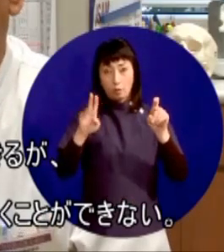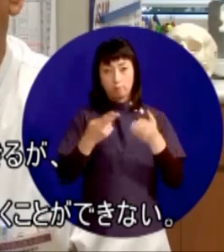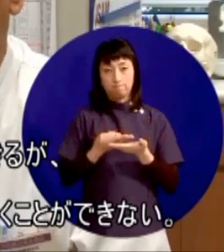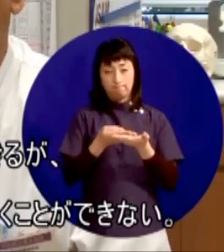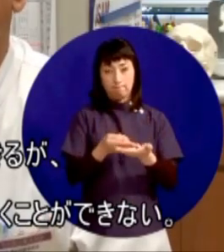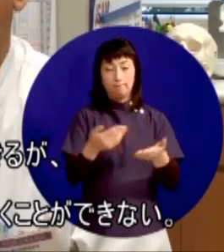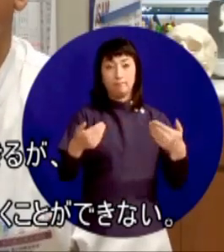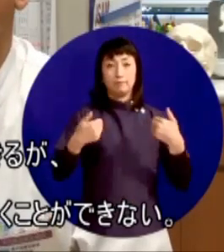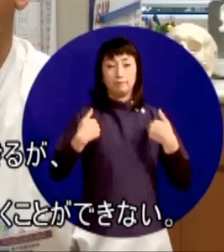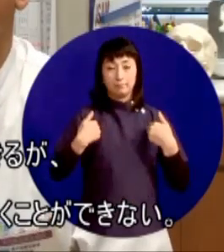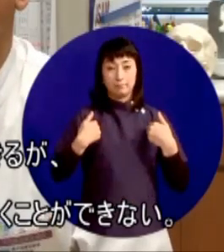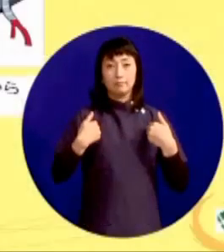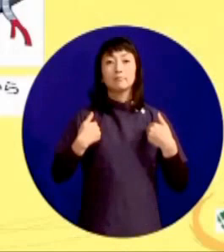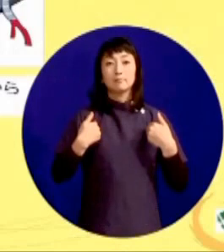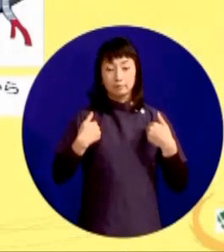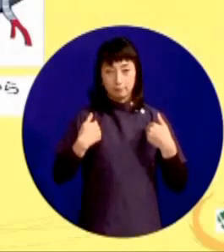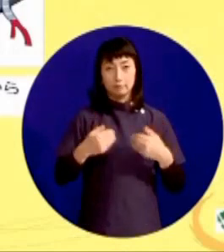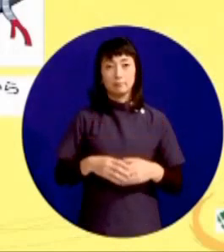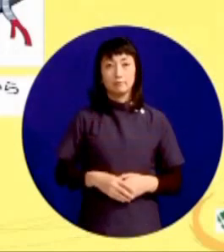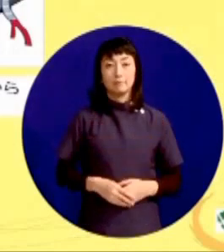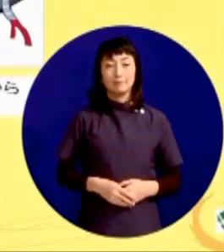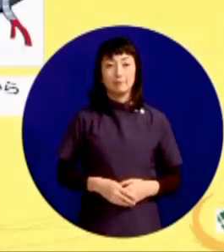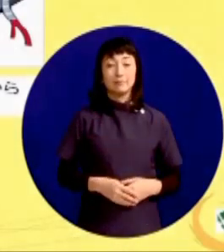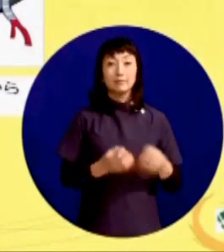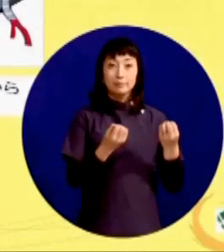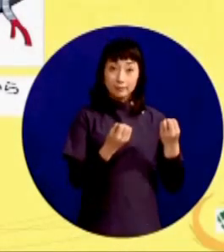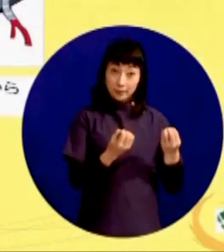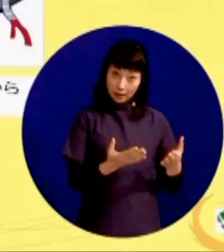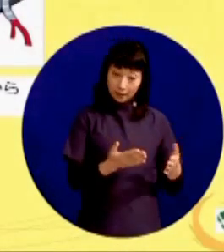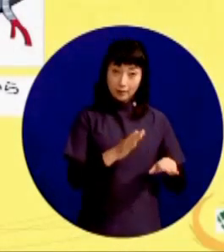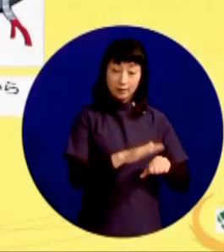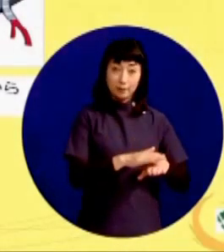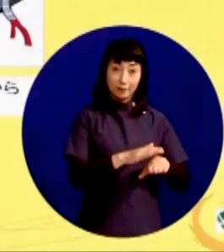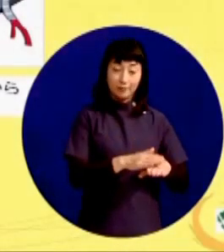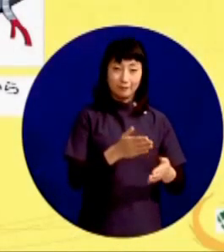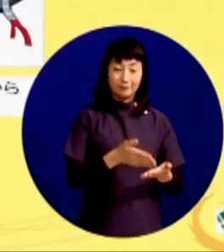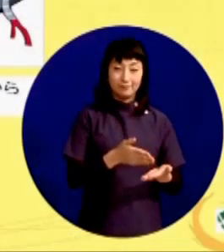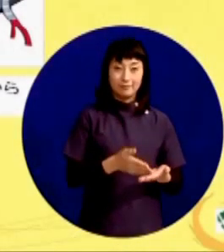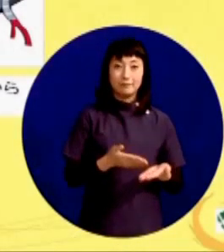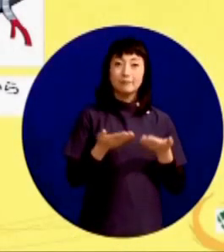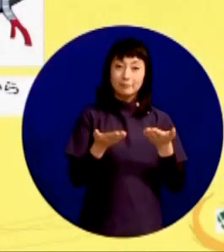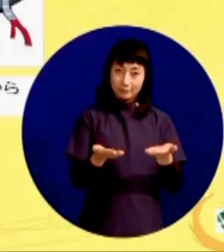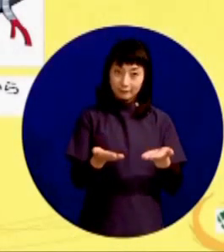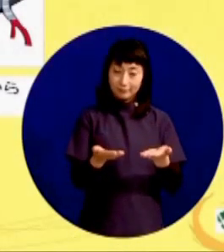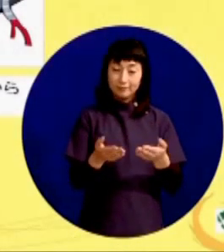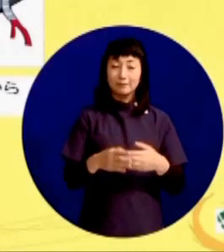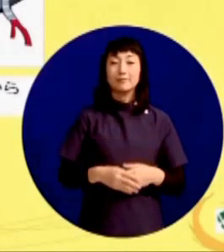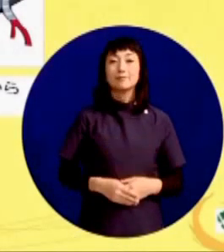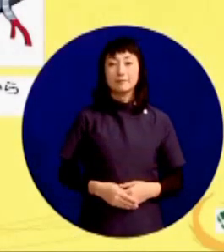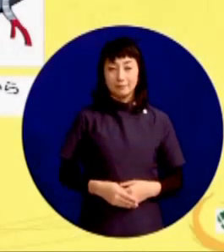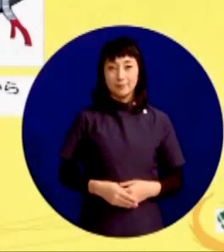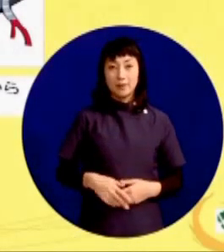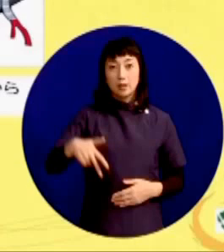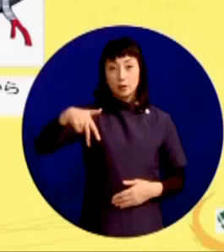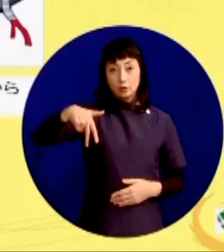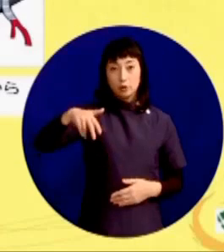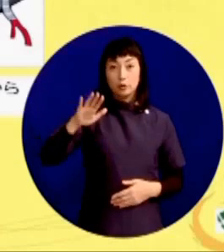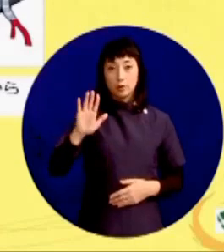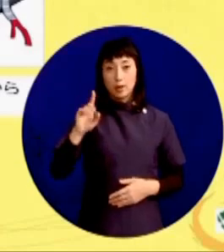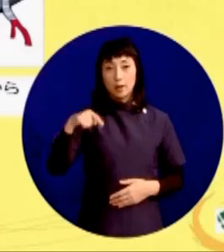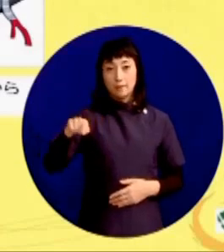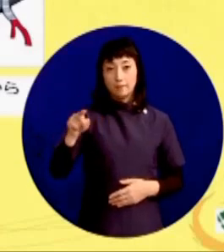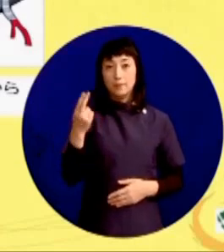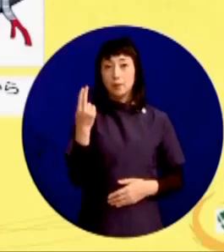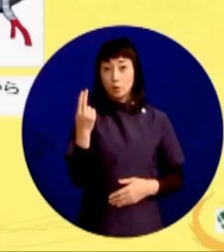になります最近多く行われるようになった方法を説明しますステントグラフと